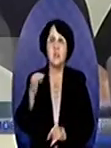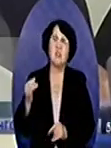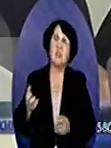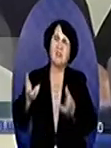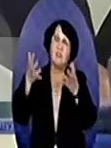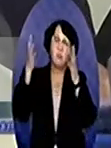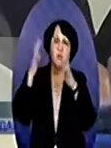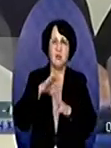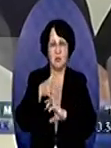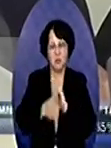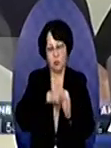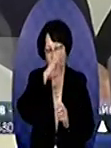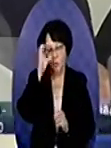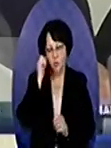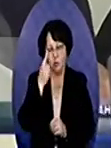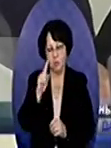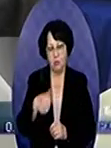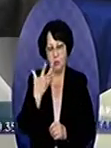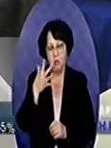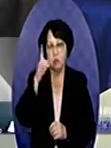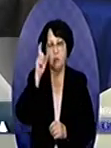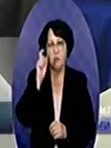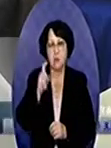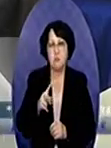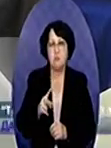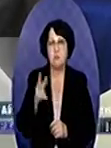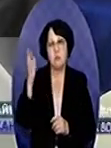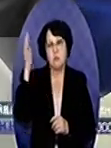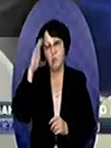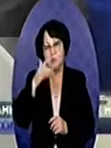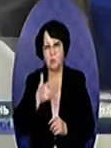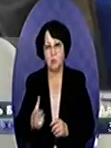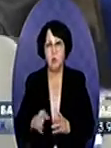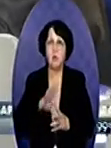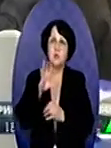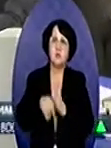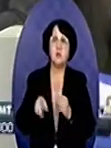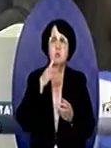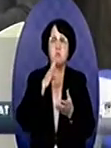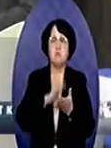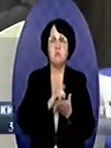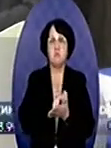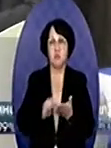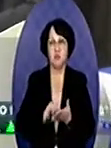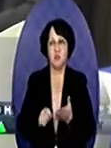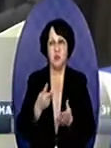дулаарлыг 1.5 градуст хязгаарлах амлалтыг дэвшүүлсэн олон улсын хэмжээний баримт бичиг